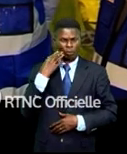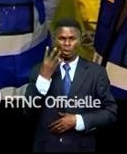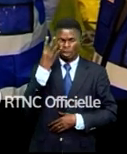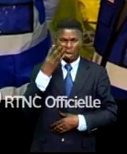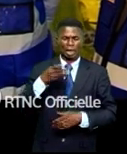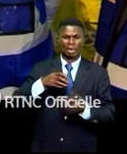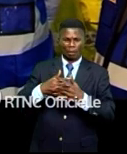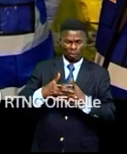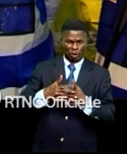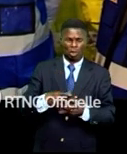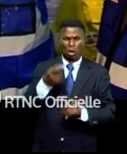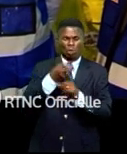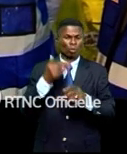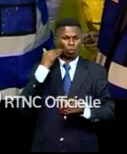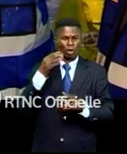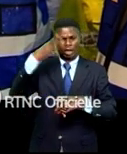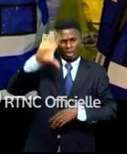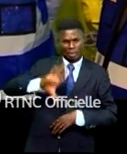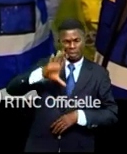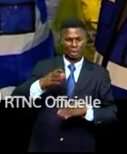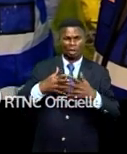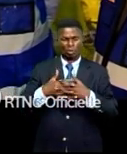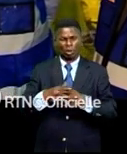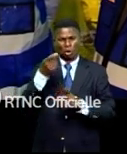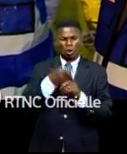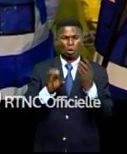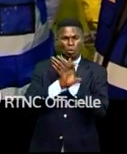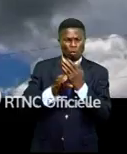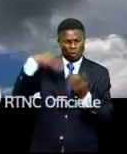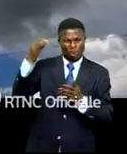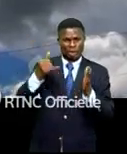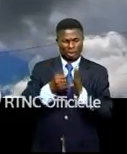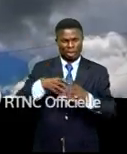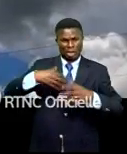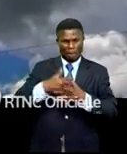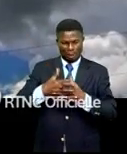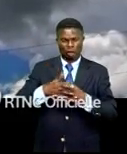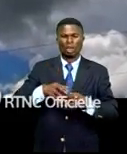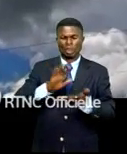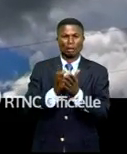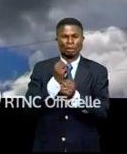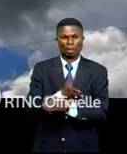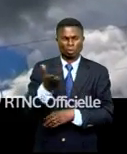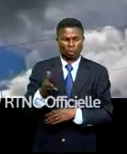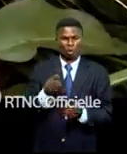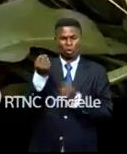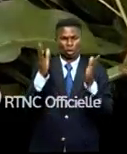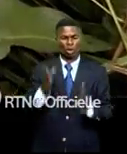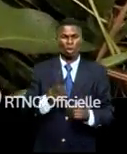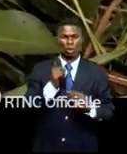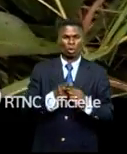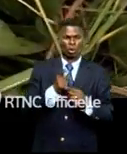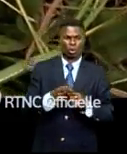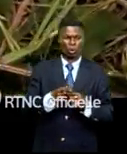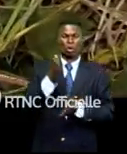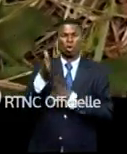au mois de juin, la 5e machine et au mois d'août, plus tard, la 6e machine. Les vols récurrents des conducteurs en cuivre et